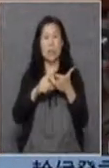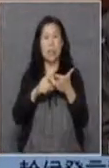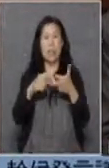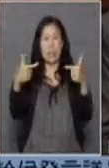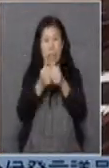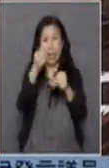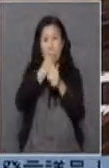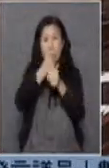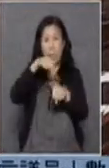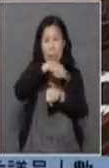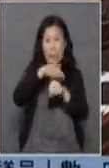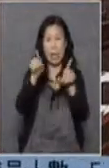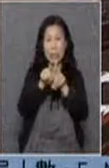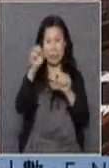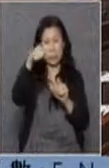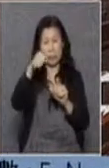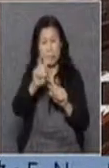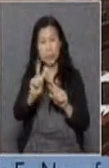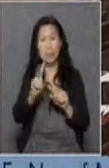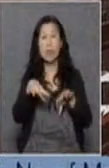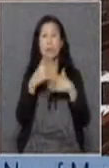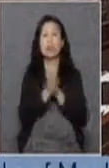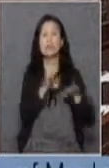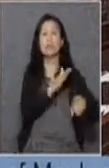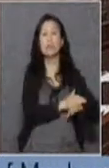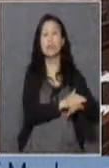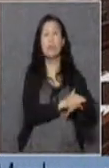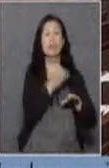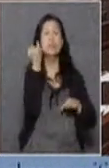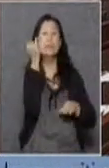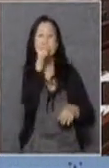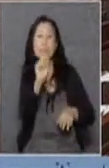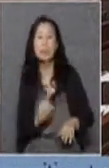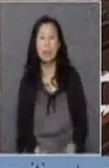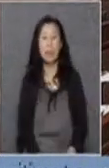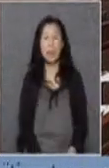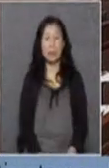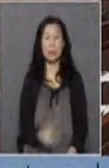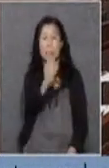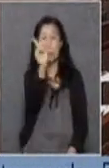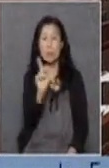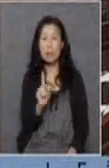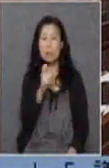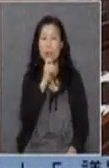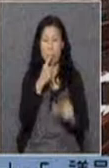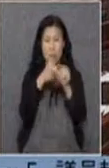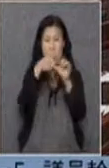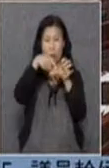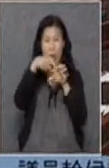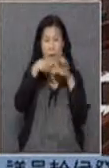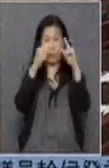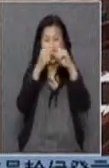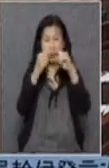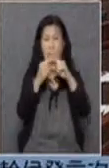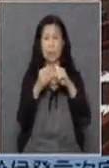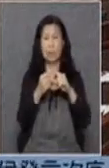諾一樣，是石沉大海。主席，這個怎麼不叫得我們的中產人士